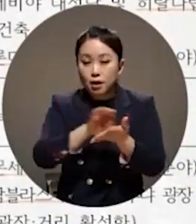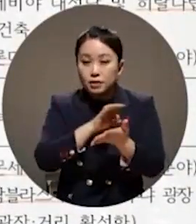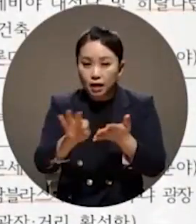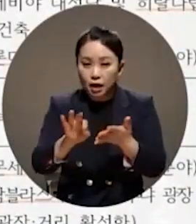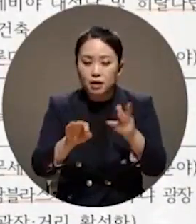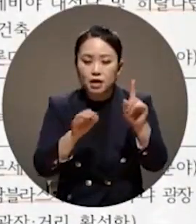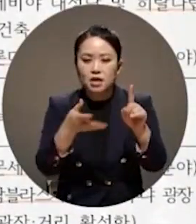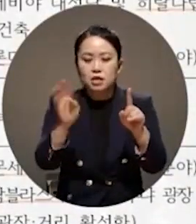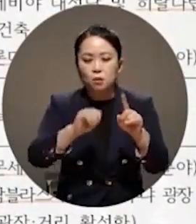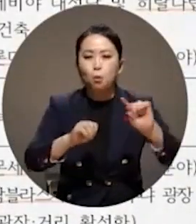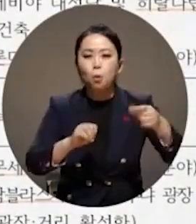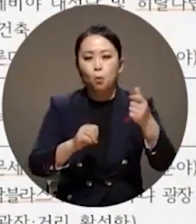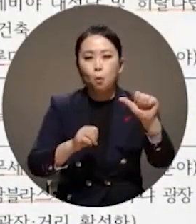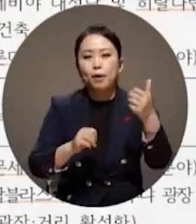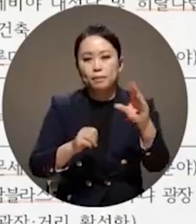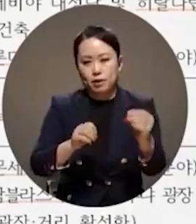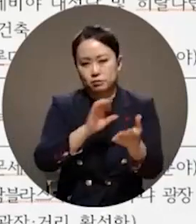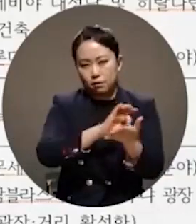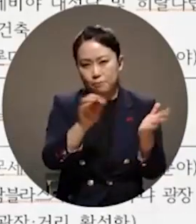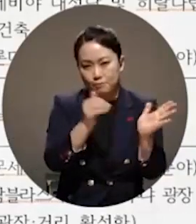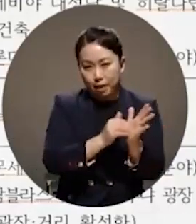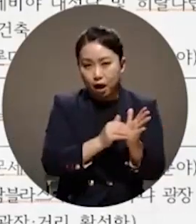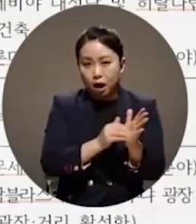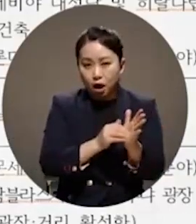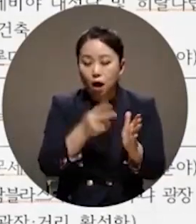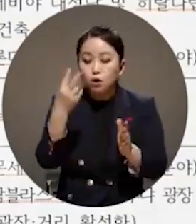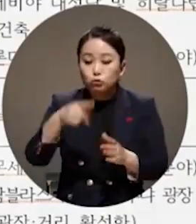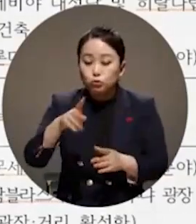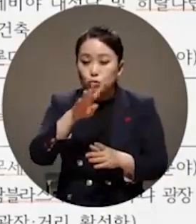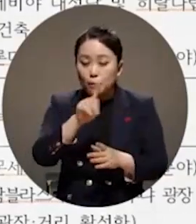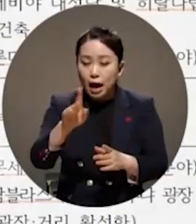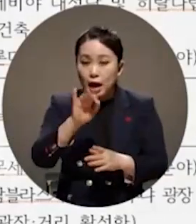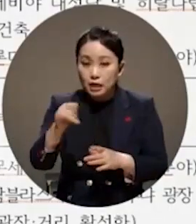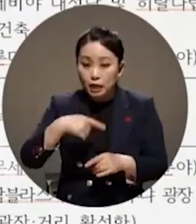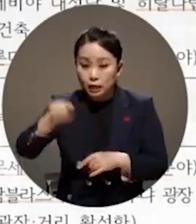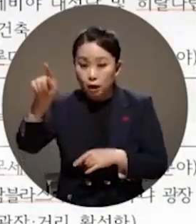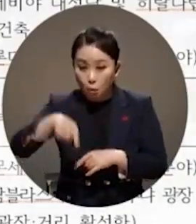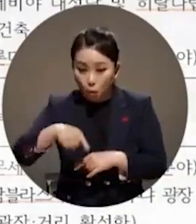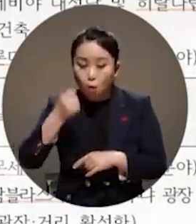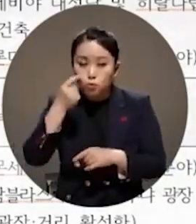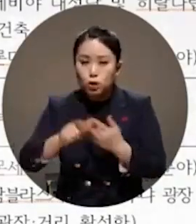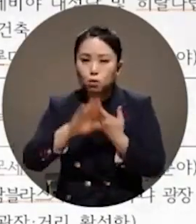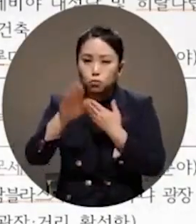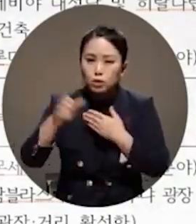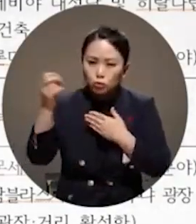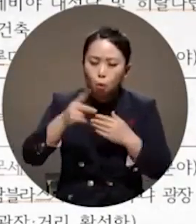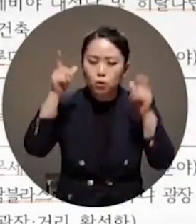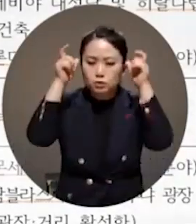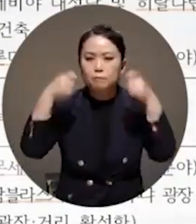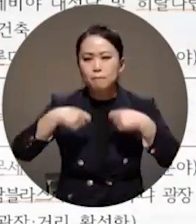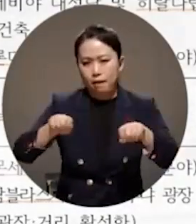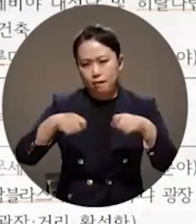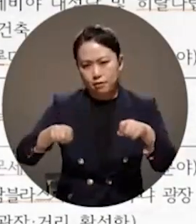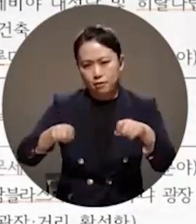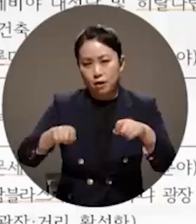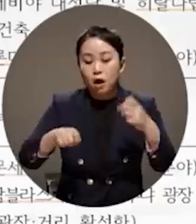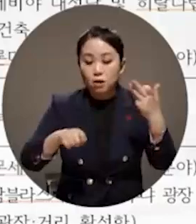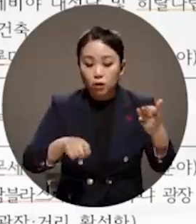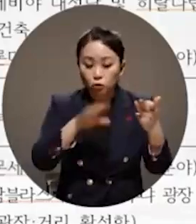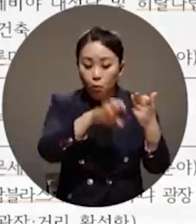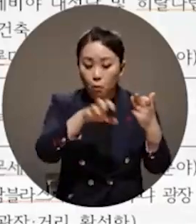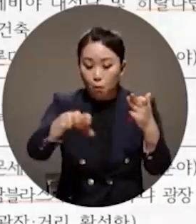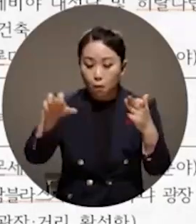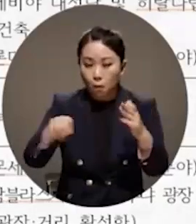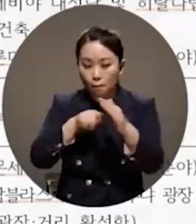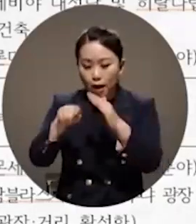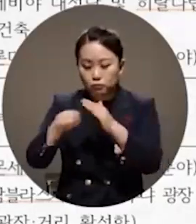들었습니다. 두바이를 다녀온 지 6개월 만에 또 스페인을 갔고 방문지 18곳 중 14곳도 유명